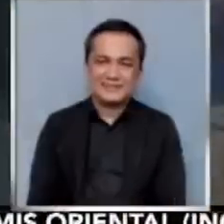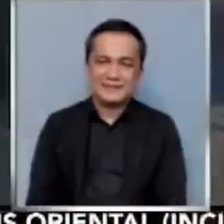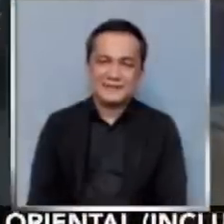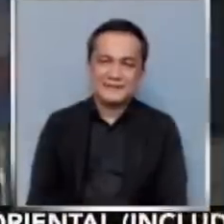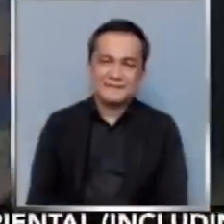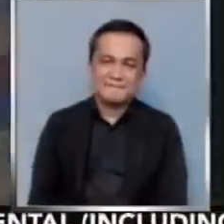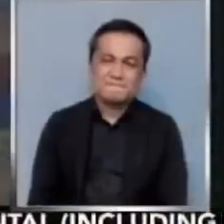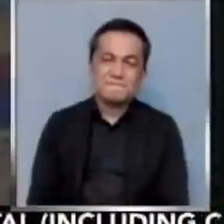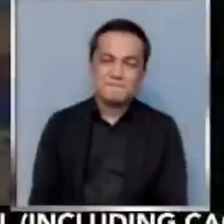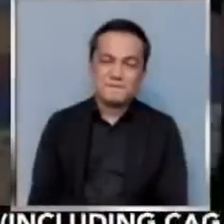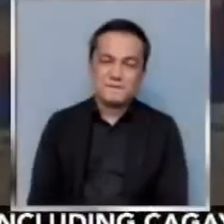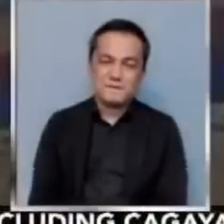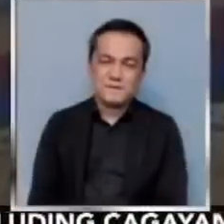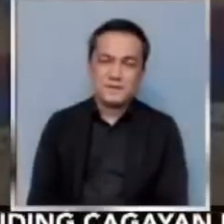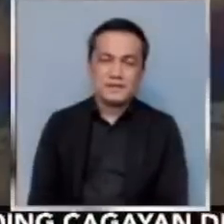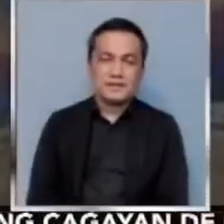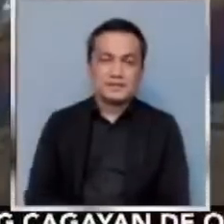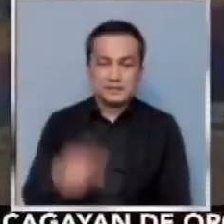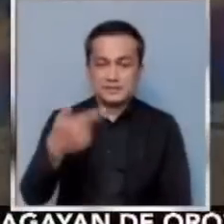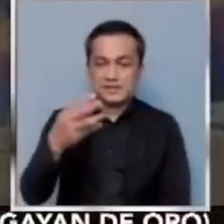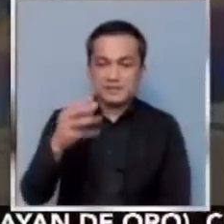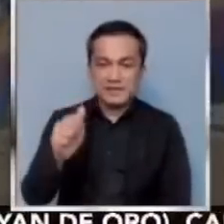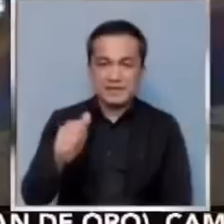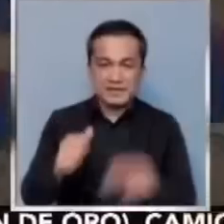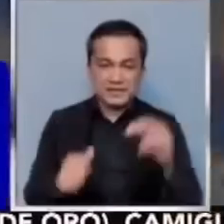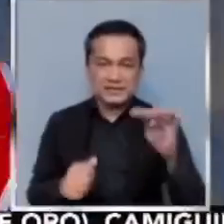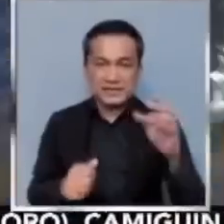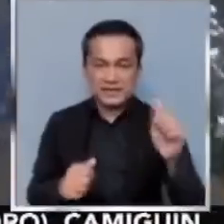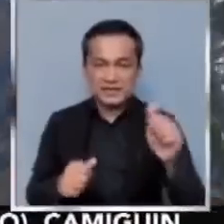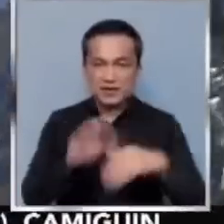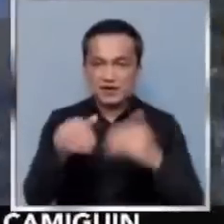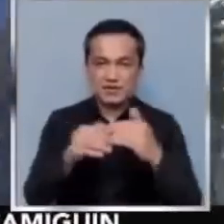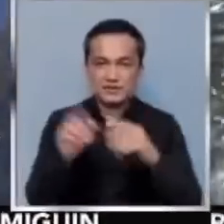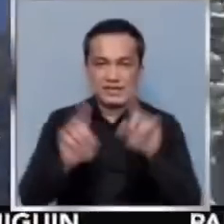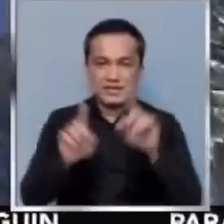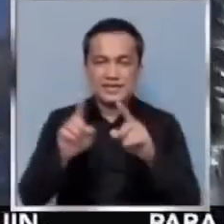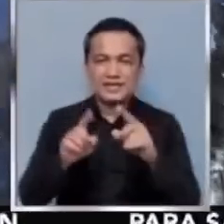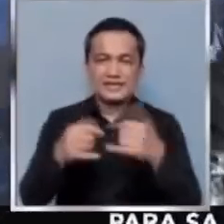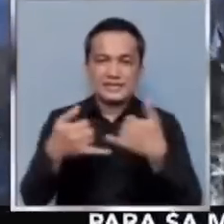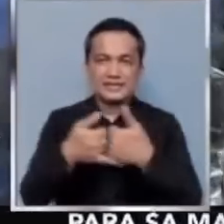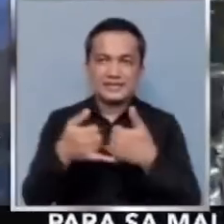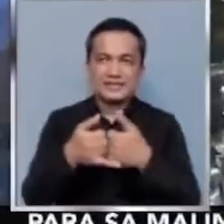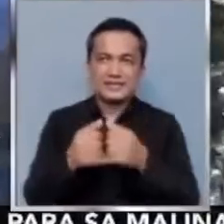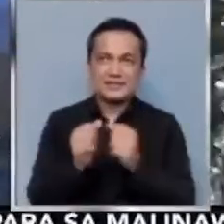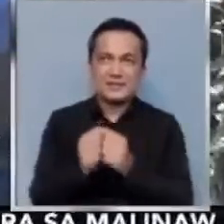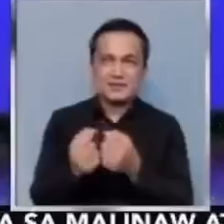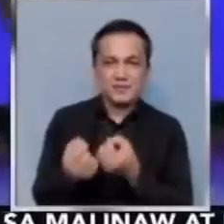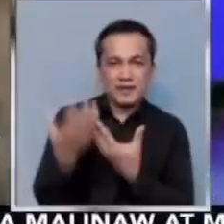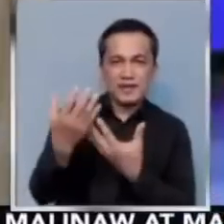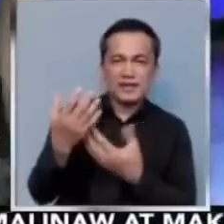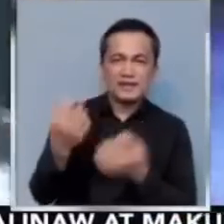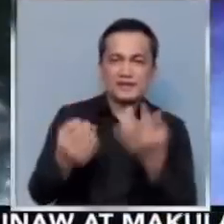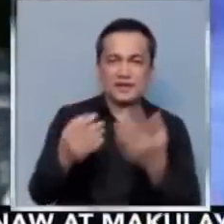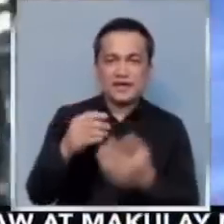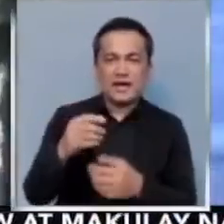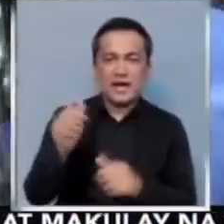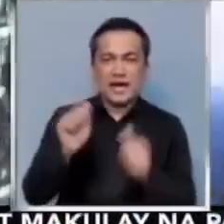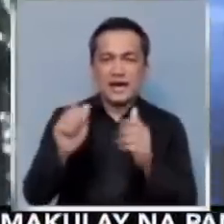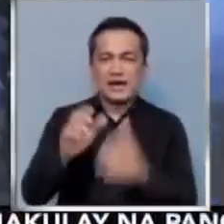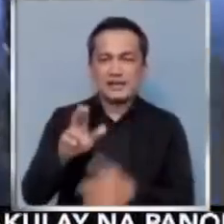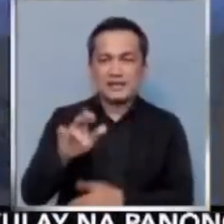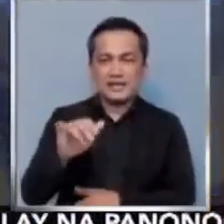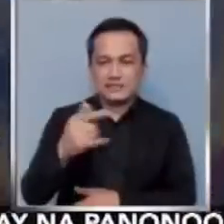Umpisa pa lang ng GMA NCAA All-Star Game, pasabog na kasama ang Sparkle GMA artist na sina Jessica Villarubin, Marian Osabel at